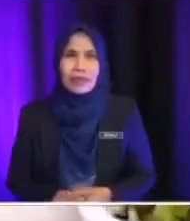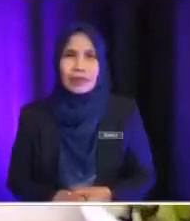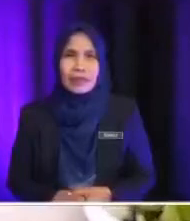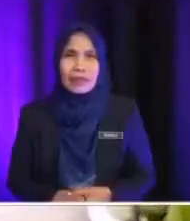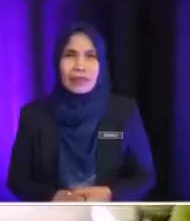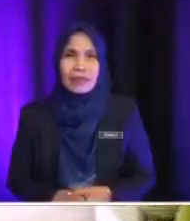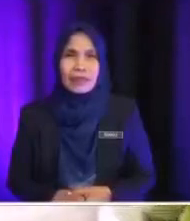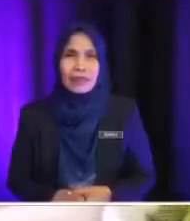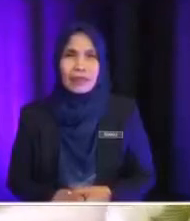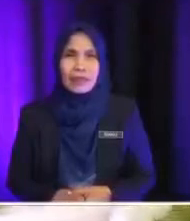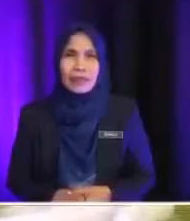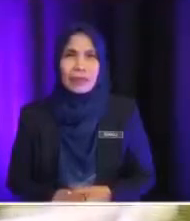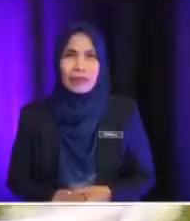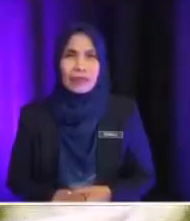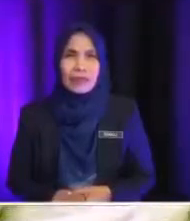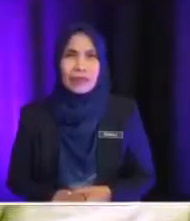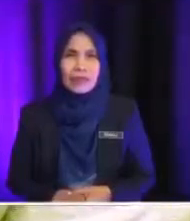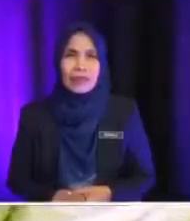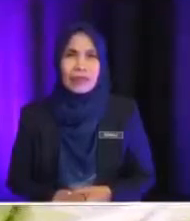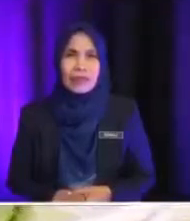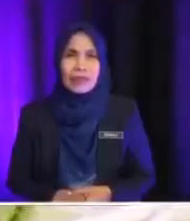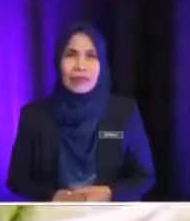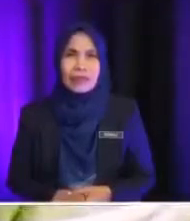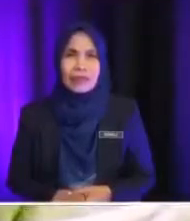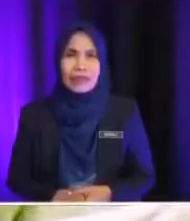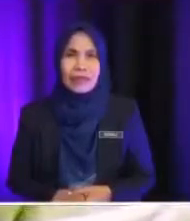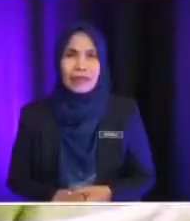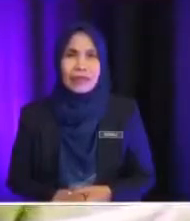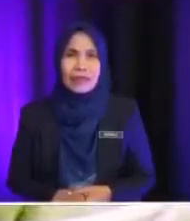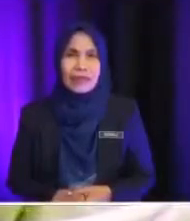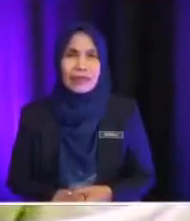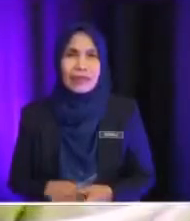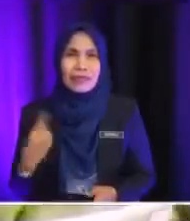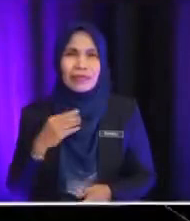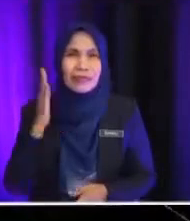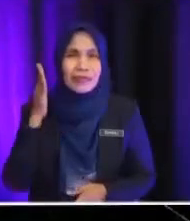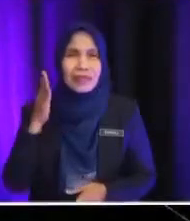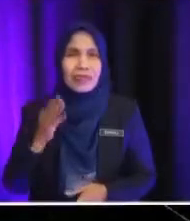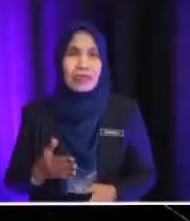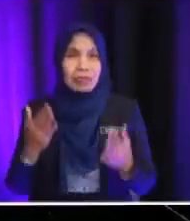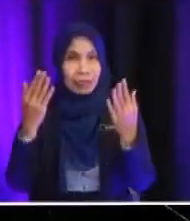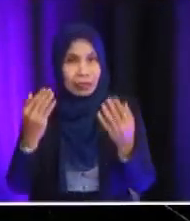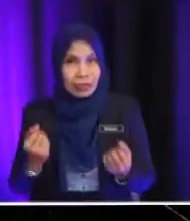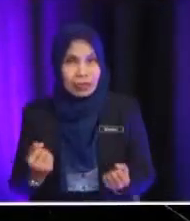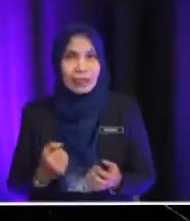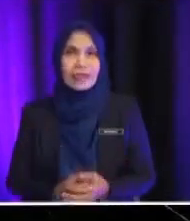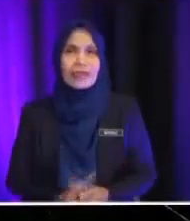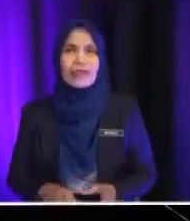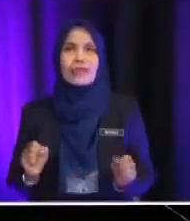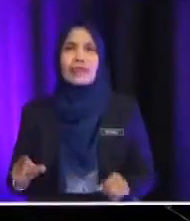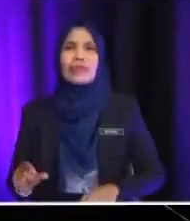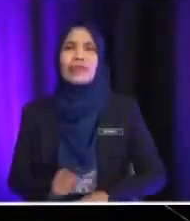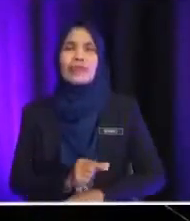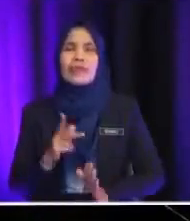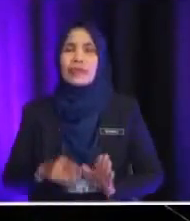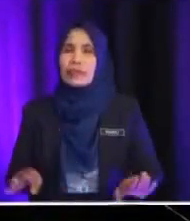Okey. Baiklah. Okey, seterusnya kita akan menghias, okey? Menghias kita boleh gunakan